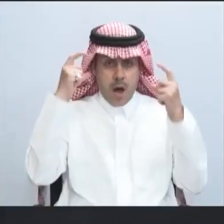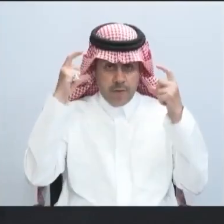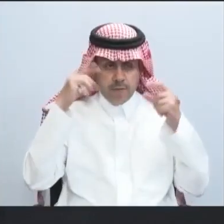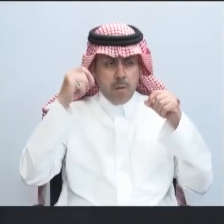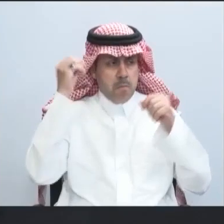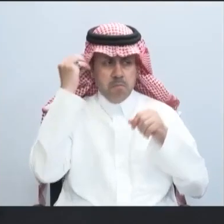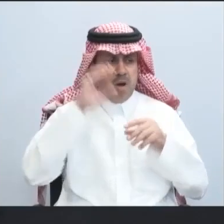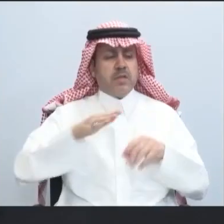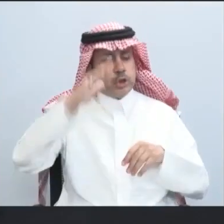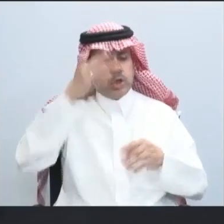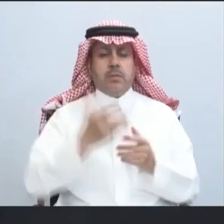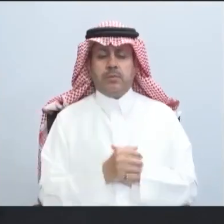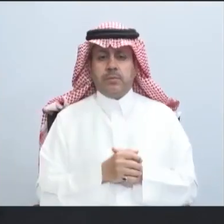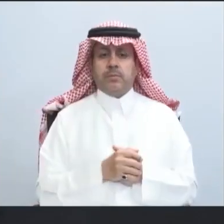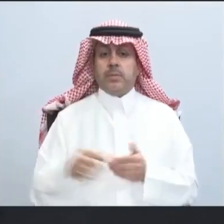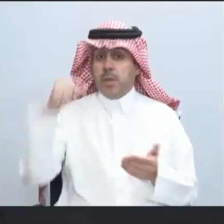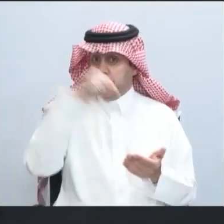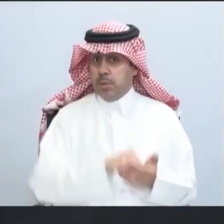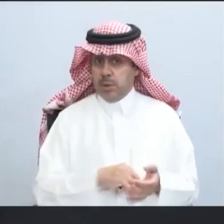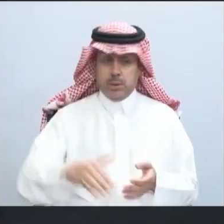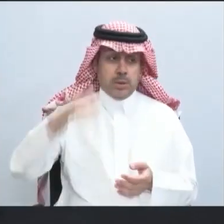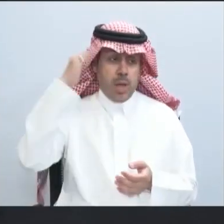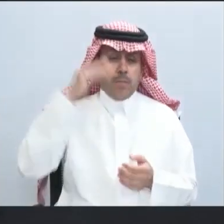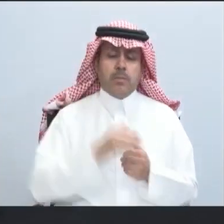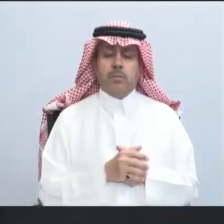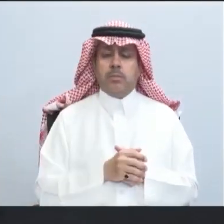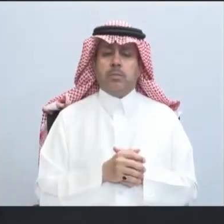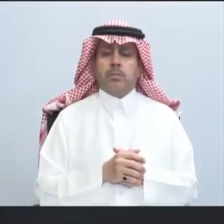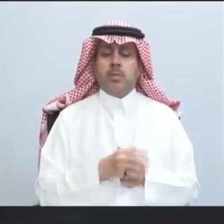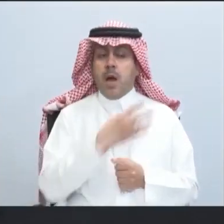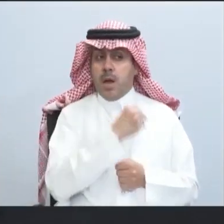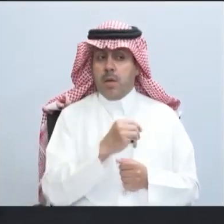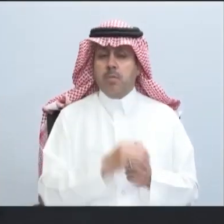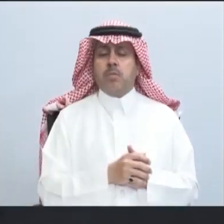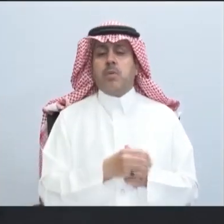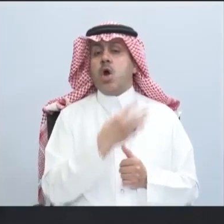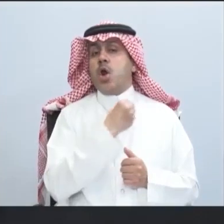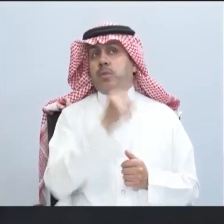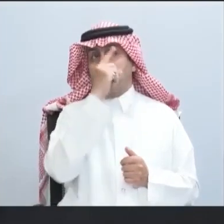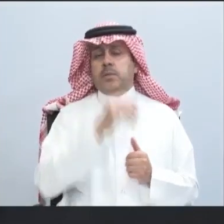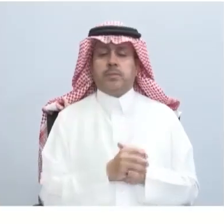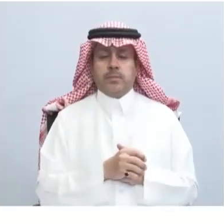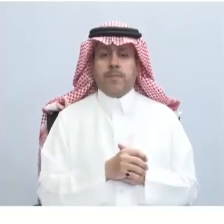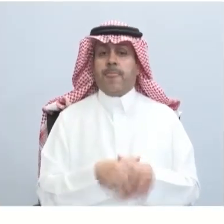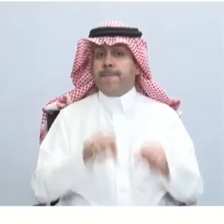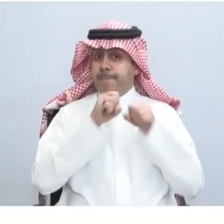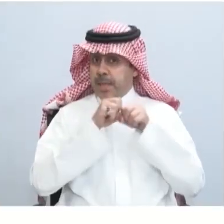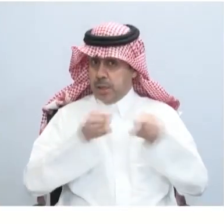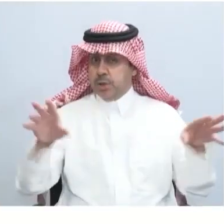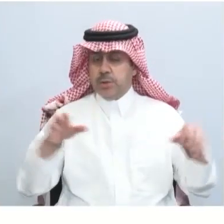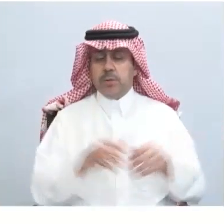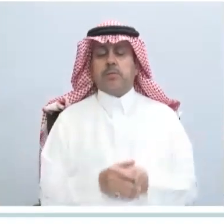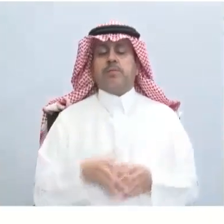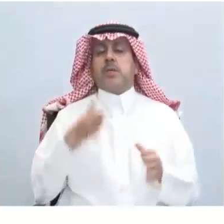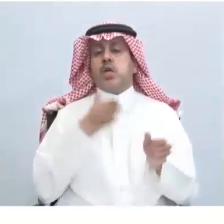نعرف اذا خط الى مكان نقول كذلك فيه السلام عليكم ون ننشر هذه